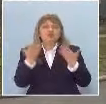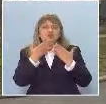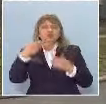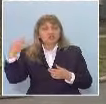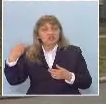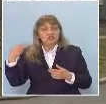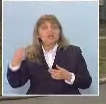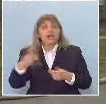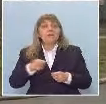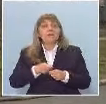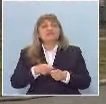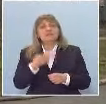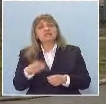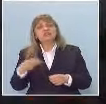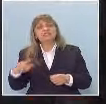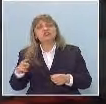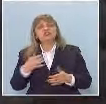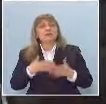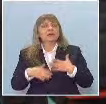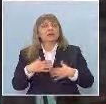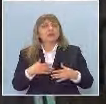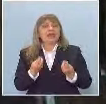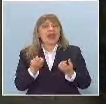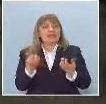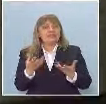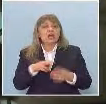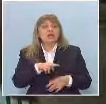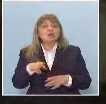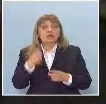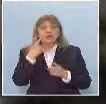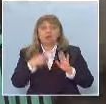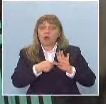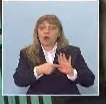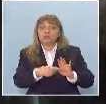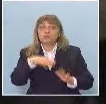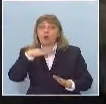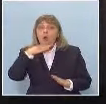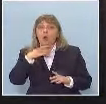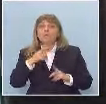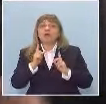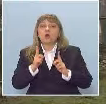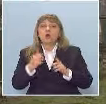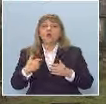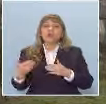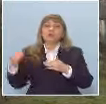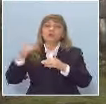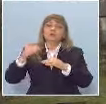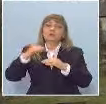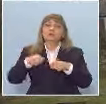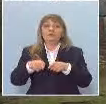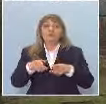провеждаме различни мероприятия с колеги, за да покажем опита, който трупаме в тази